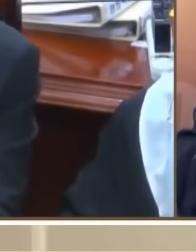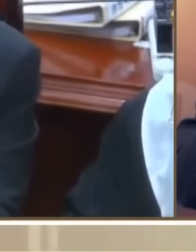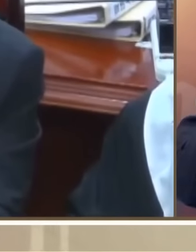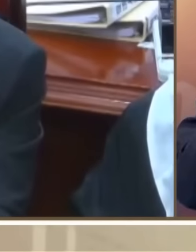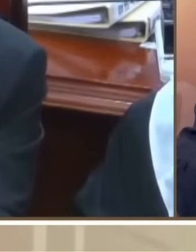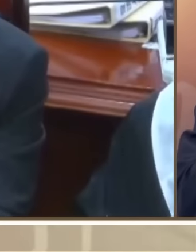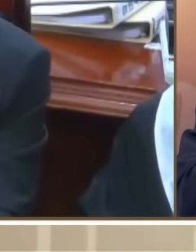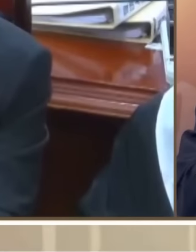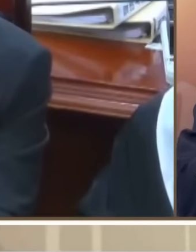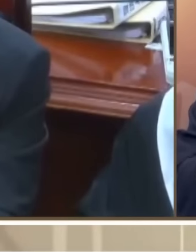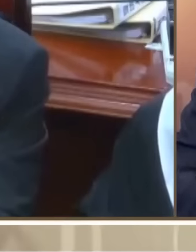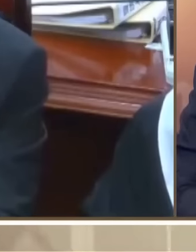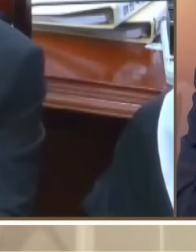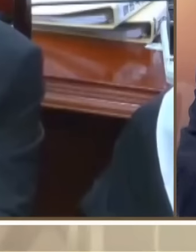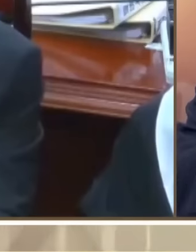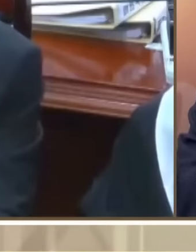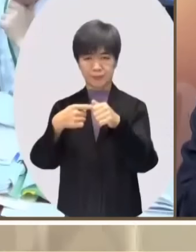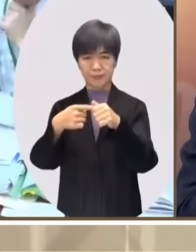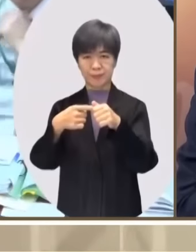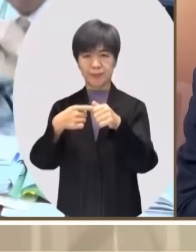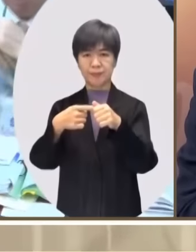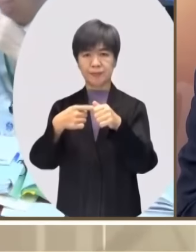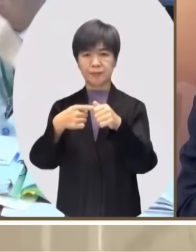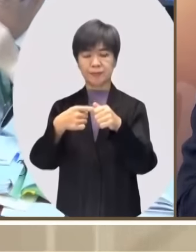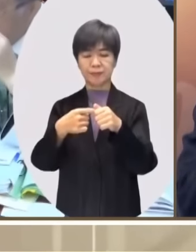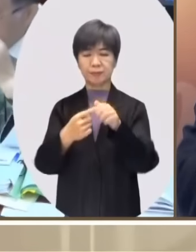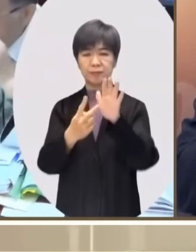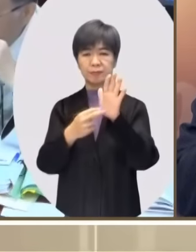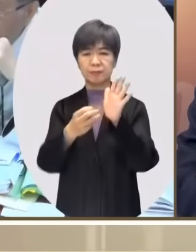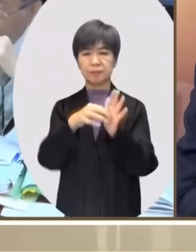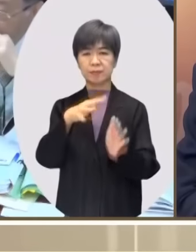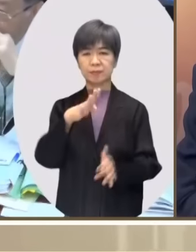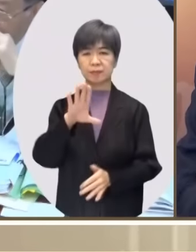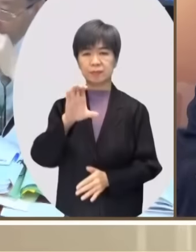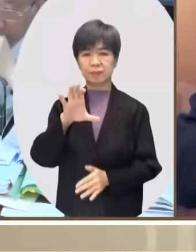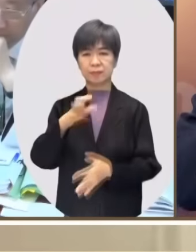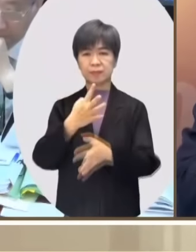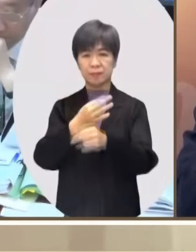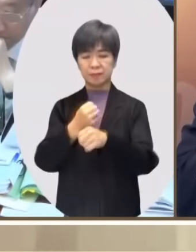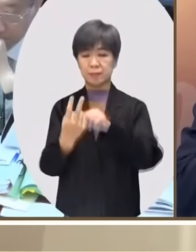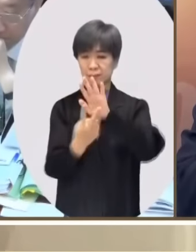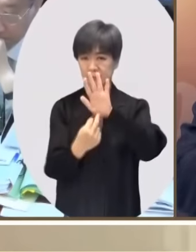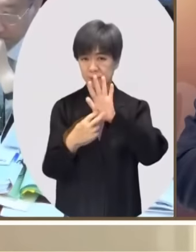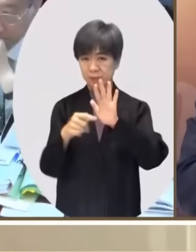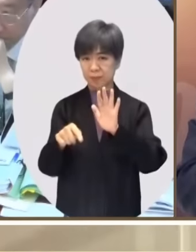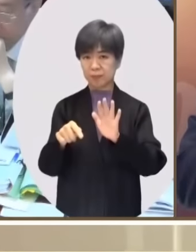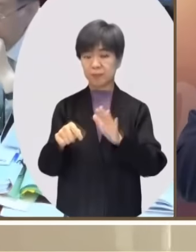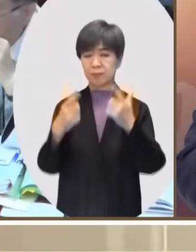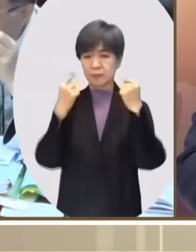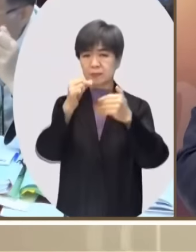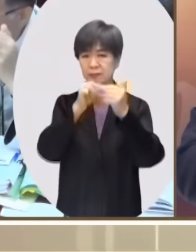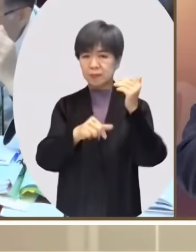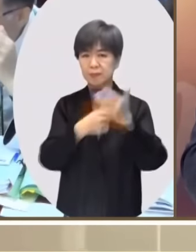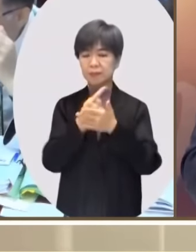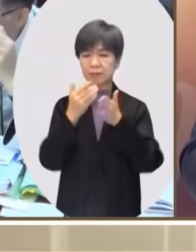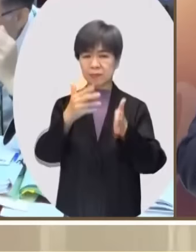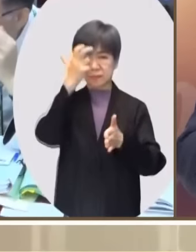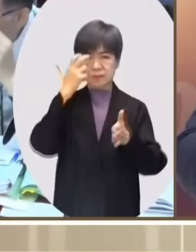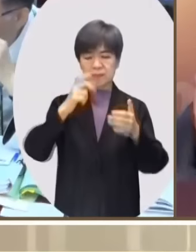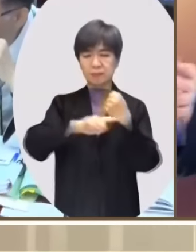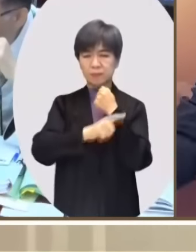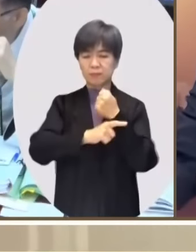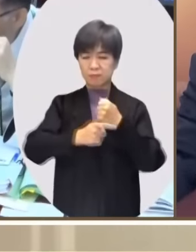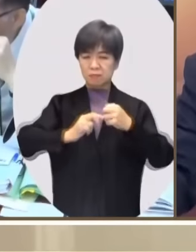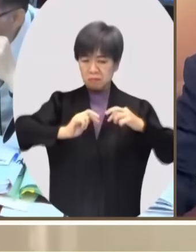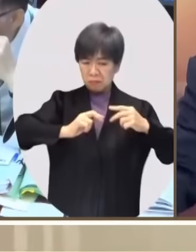其实，在我们法学法界实务上面经验来看，是很丢脸的一件事。你的发言在法庭上面被法官一直打断，问